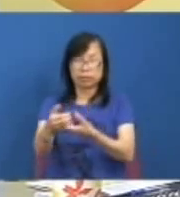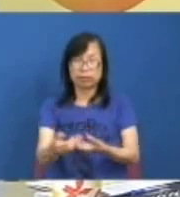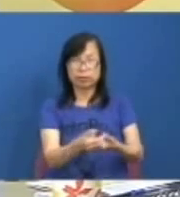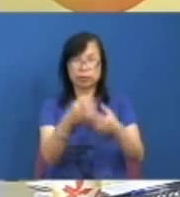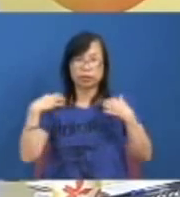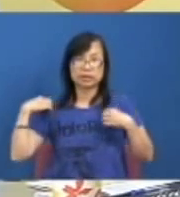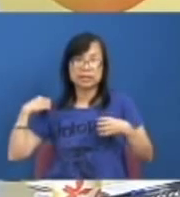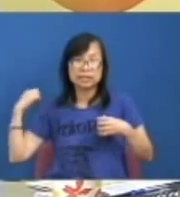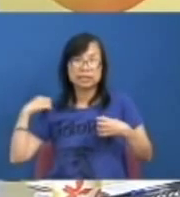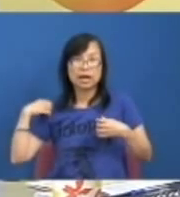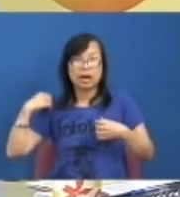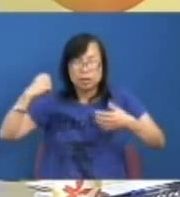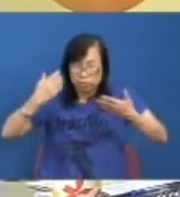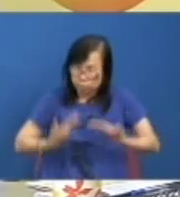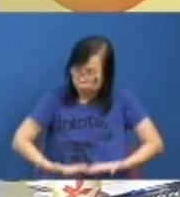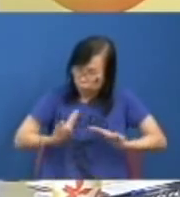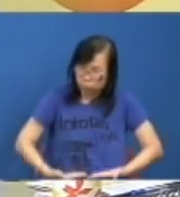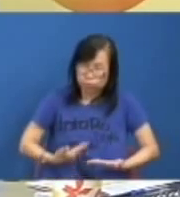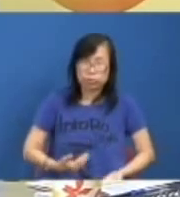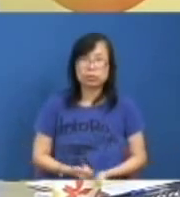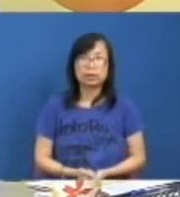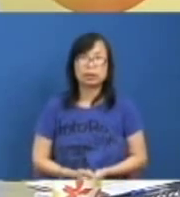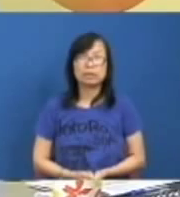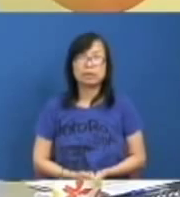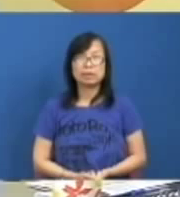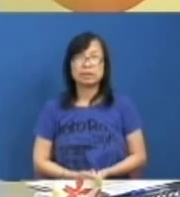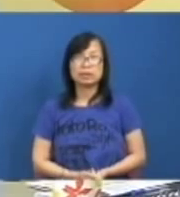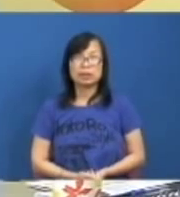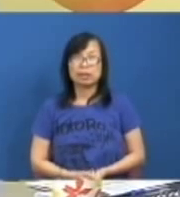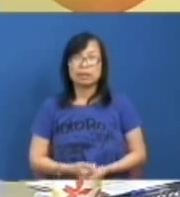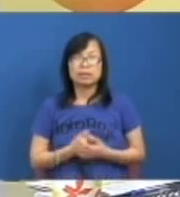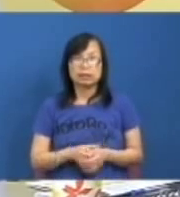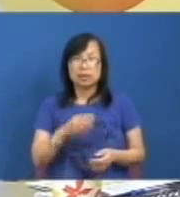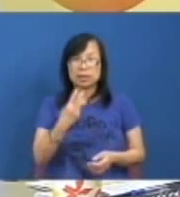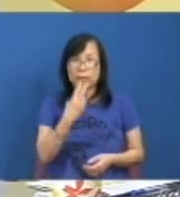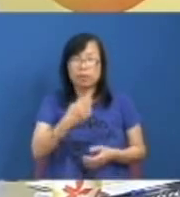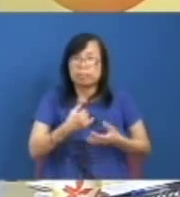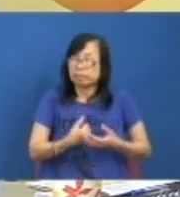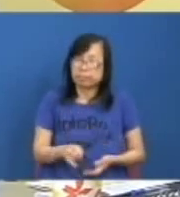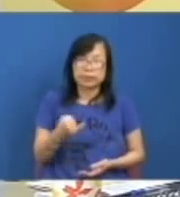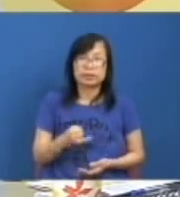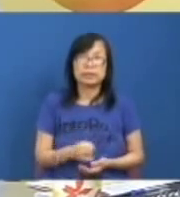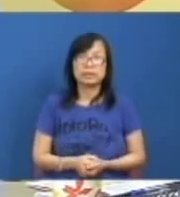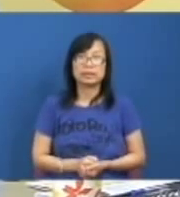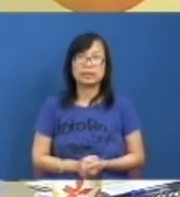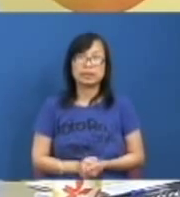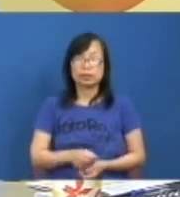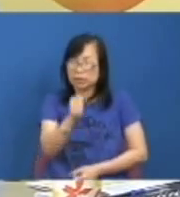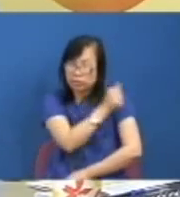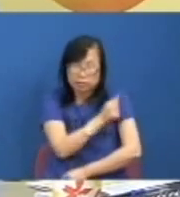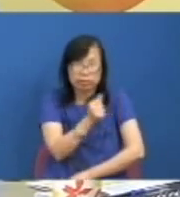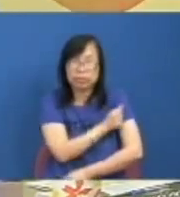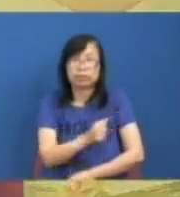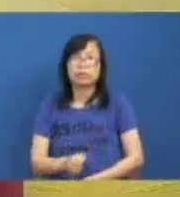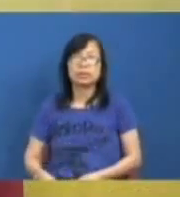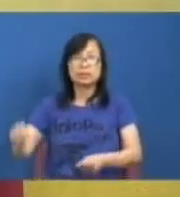咧隔又重噶嘛，同埋咧變咗係疏散唔到氣嘅，咁佢揾喺裏邊咧，其實係更加辛苦咯。 係咯，